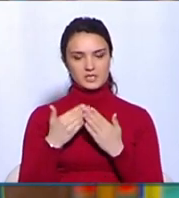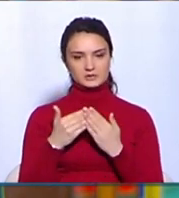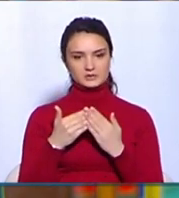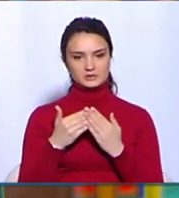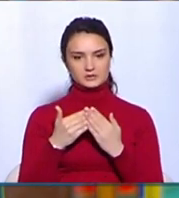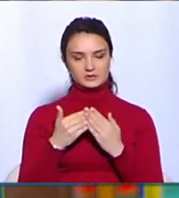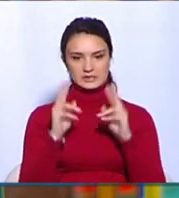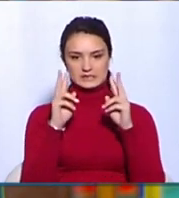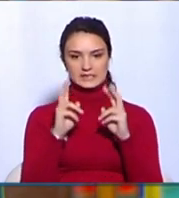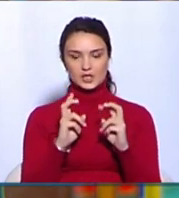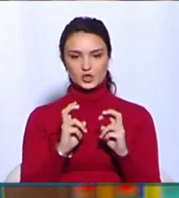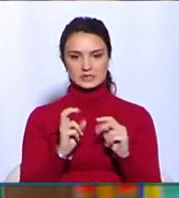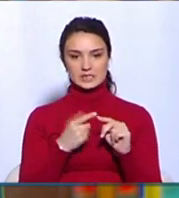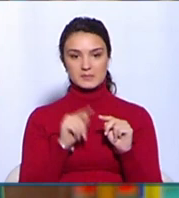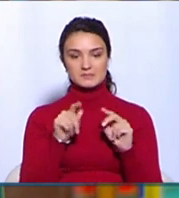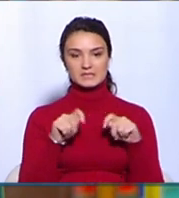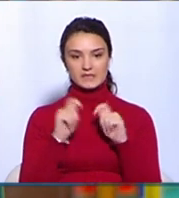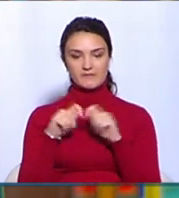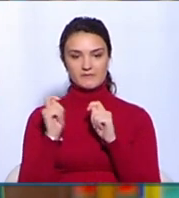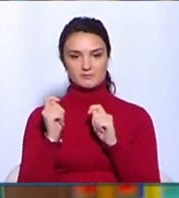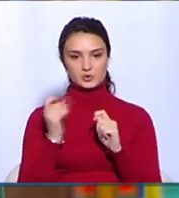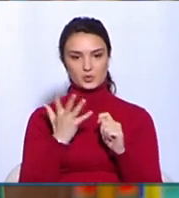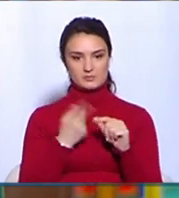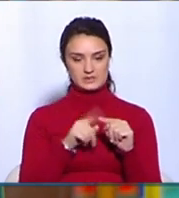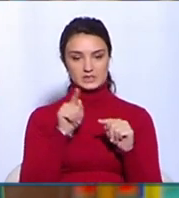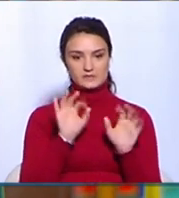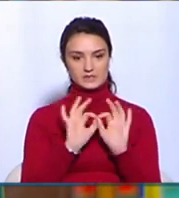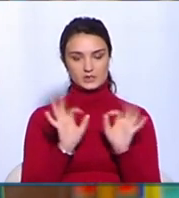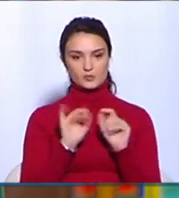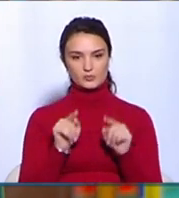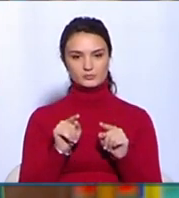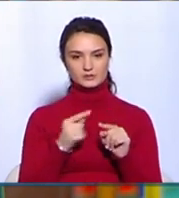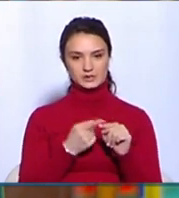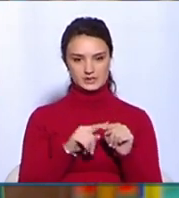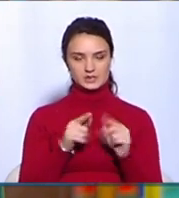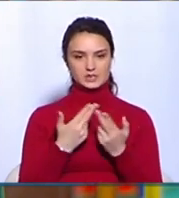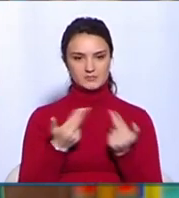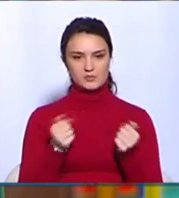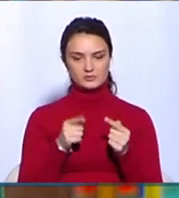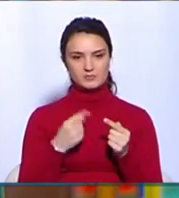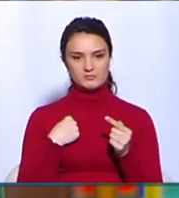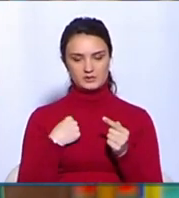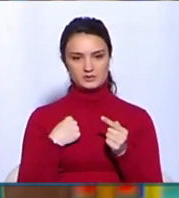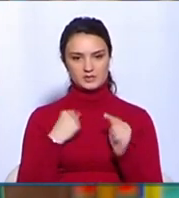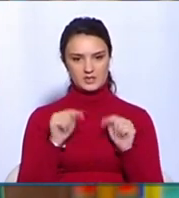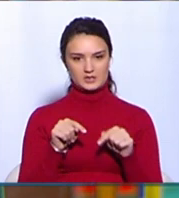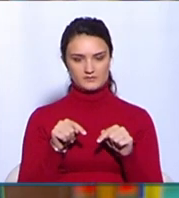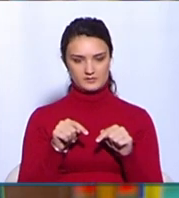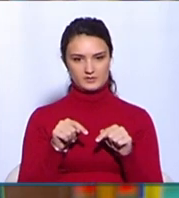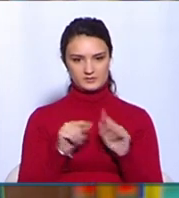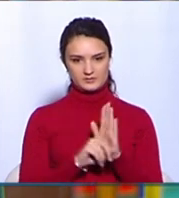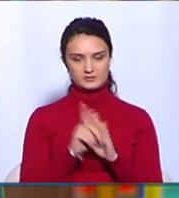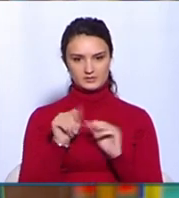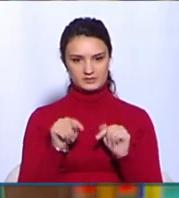მაგალითად დიაგნოსტირება იმ დარღვევების, რომელზედაც თქვენ საუბრობთ, ეს რა თქმა უნდა მე აქვე შემოვიტან